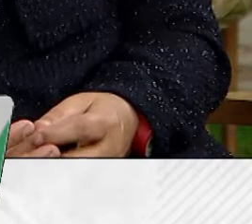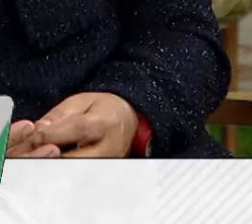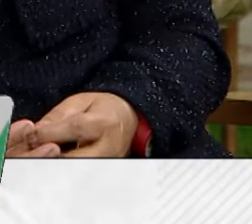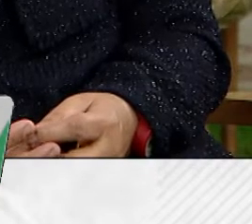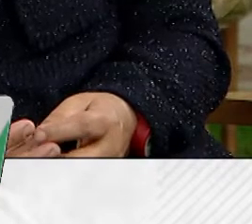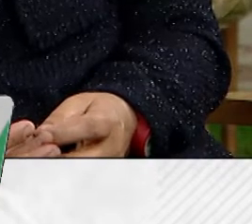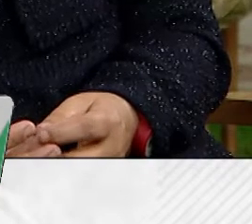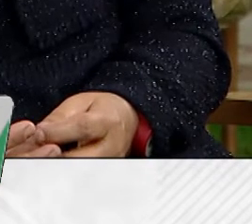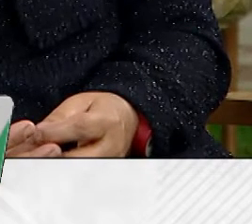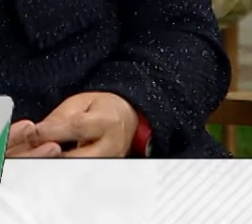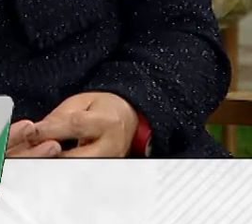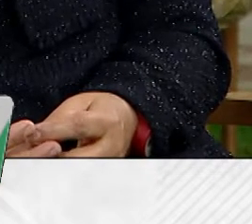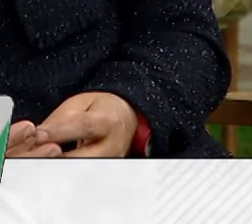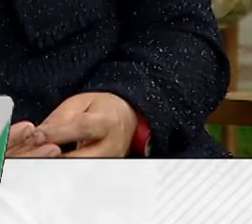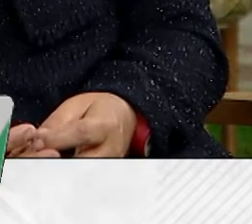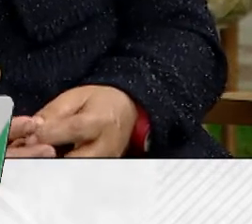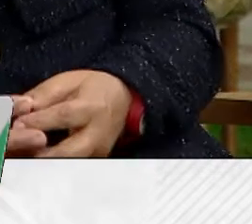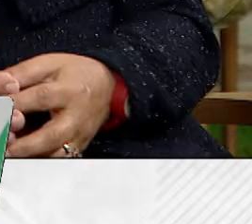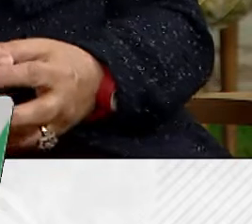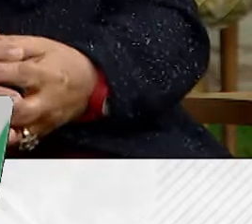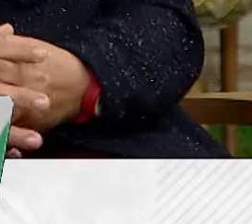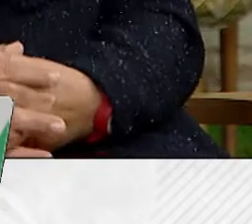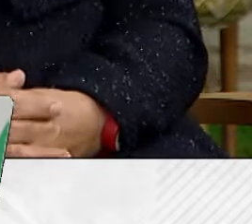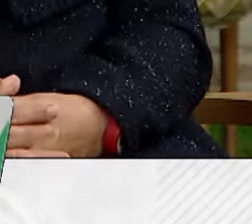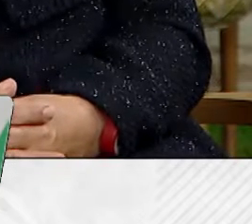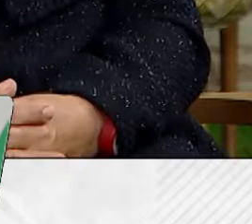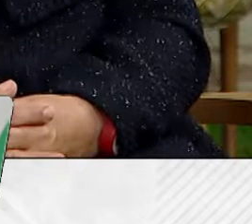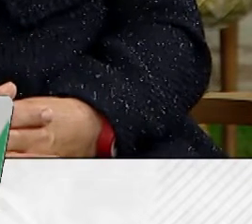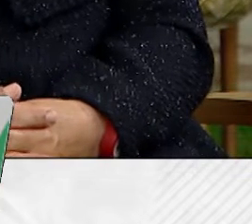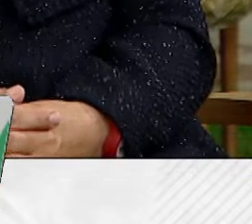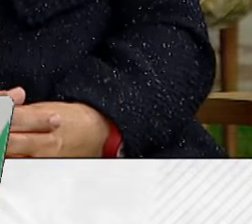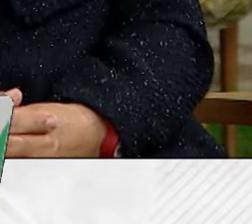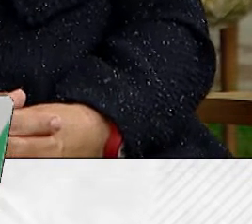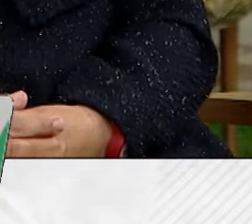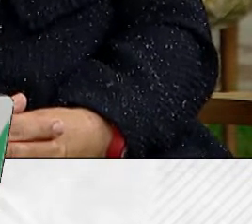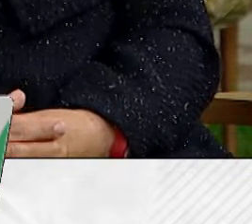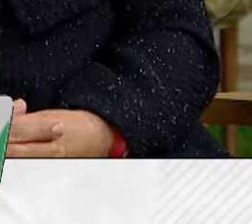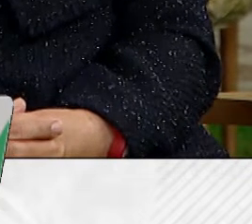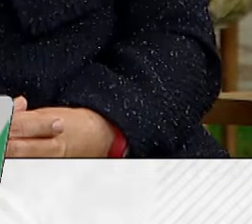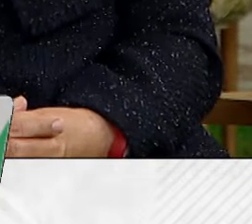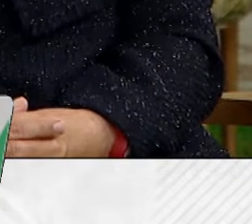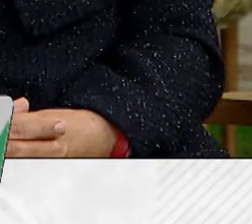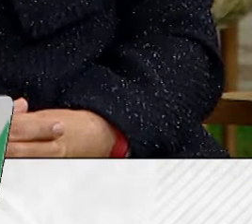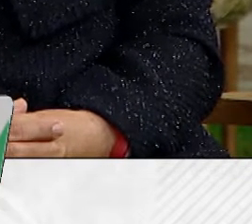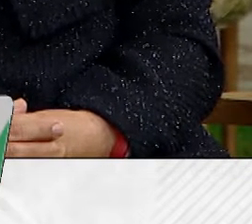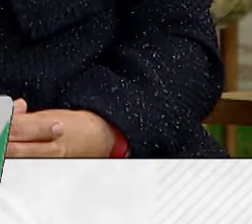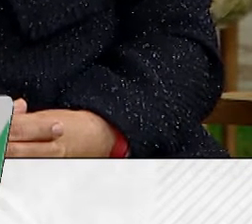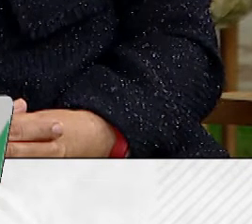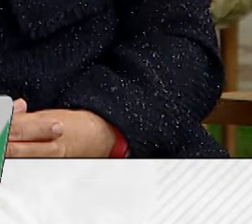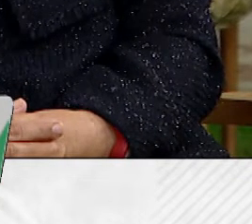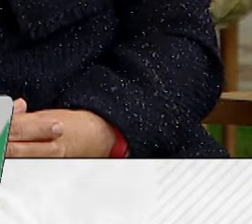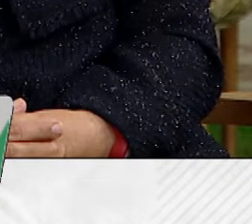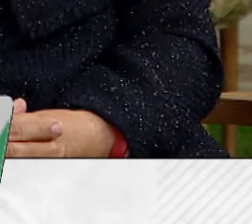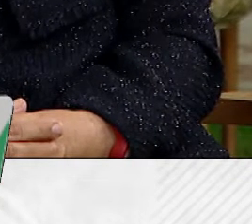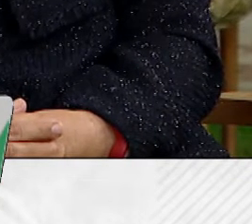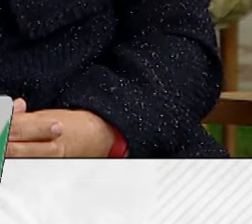Bir süre sonra geçtikten sonra bu sefer gelip özür diliyor Anneciğim ben seni çok üzdüm kırdım Bir